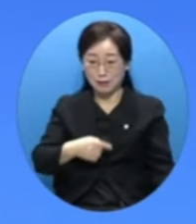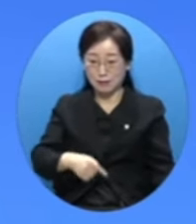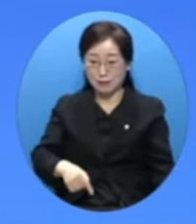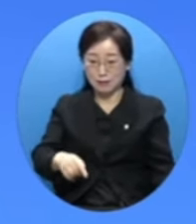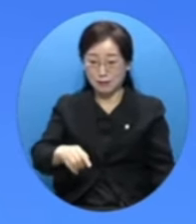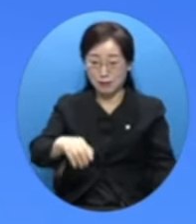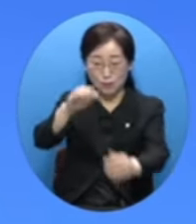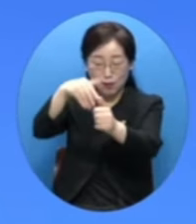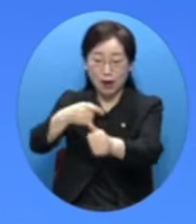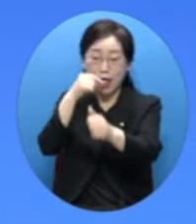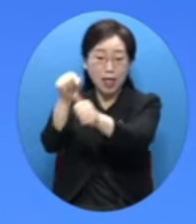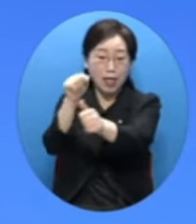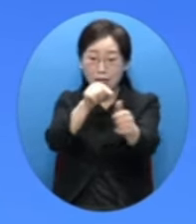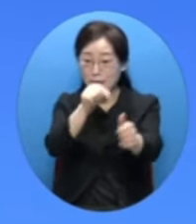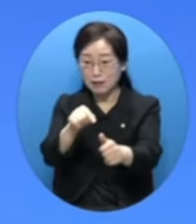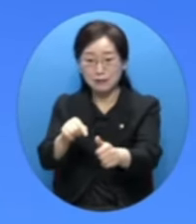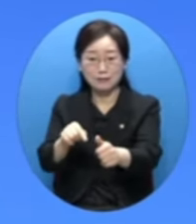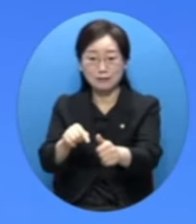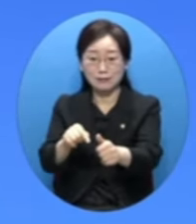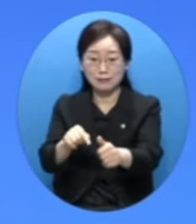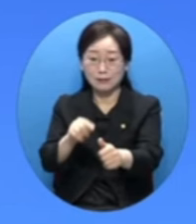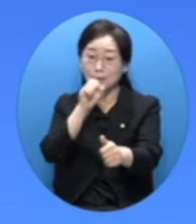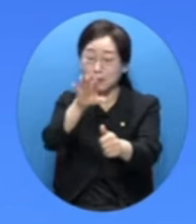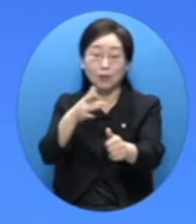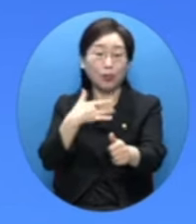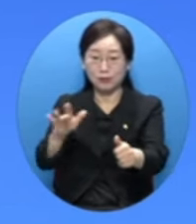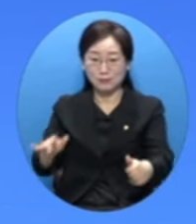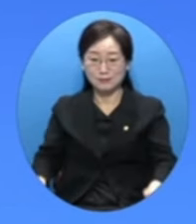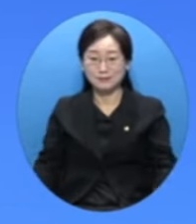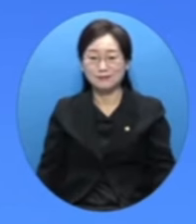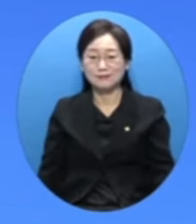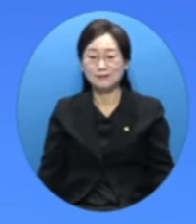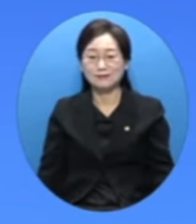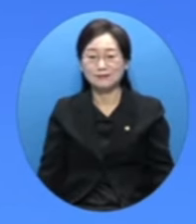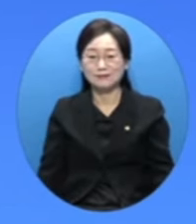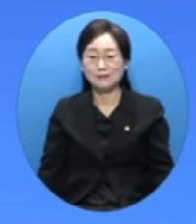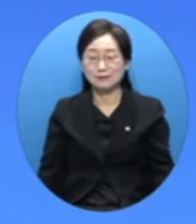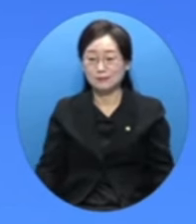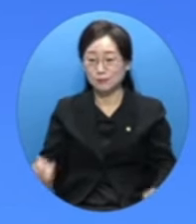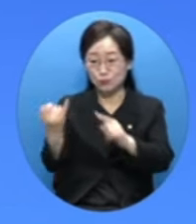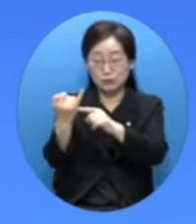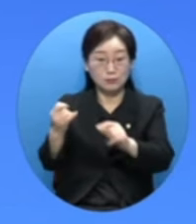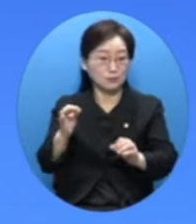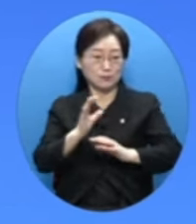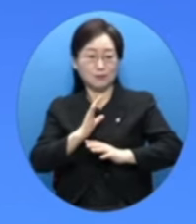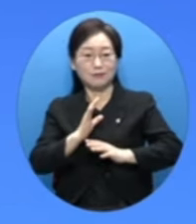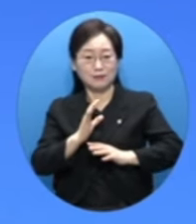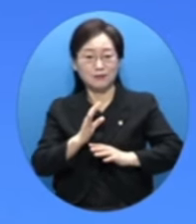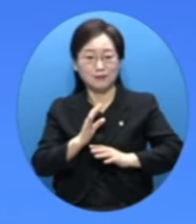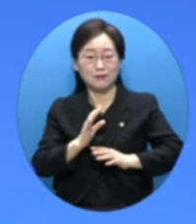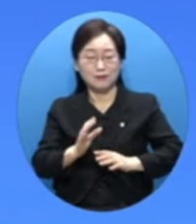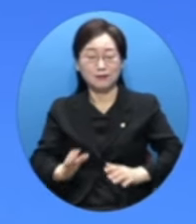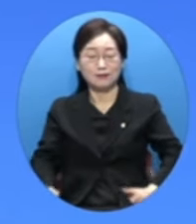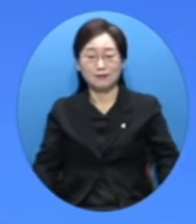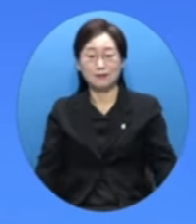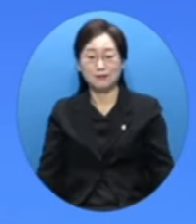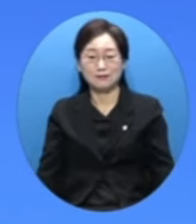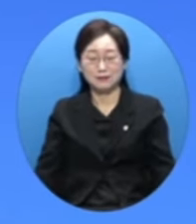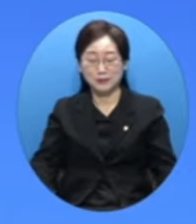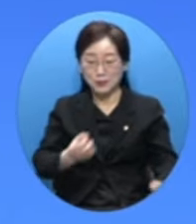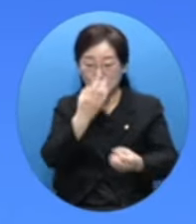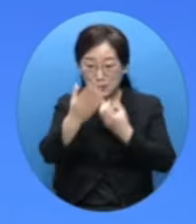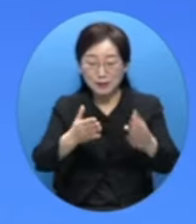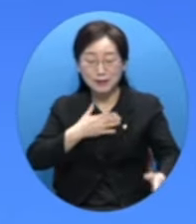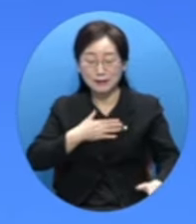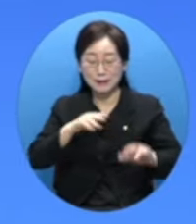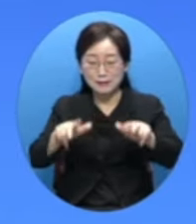이렇게 하라 말라 뭐라 한 말이 없습니다. 부인이 놀래가지고 이렇게 고백했습니다. 저는